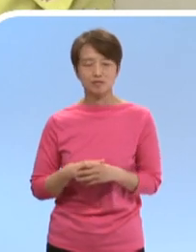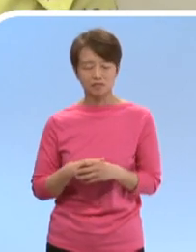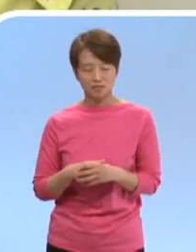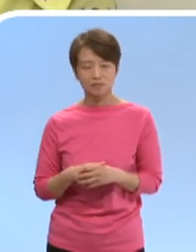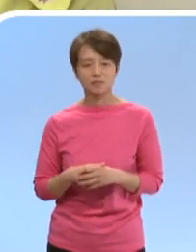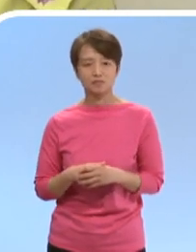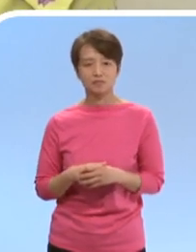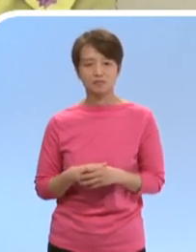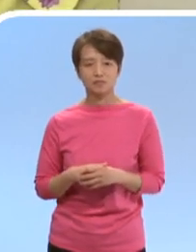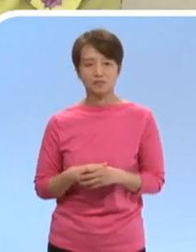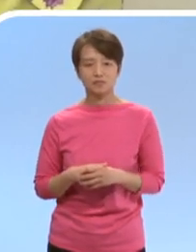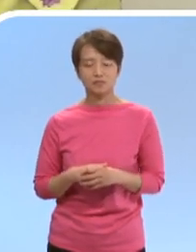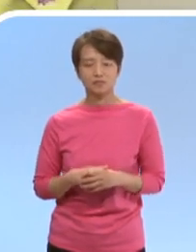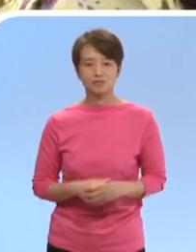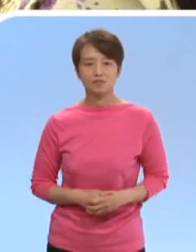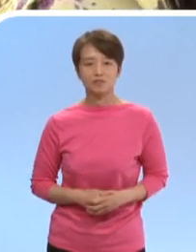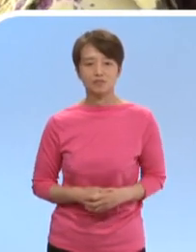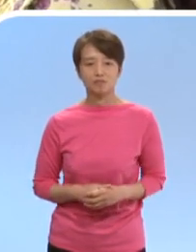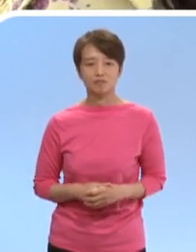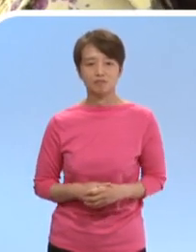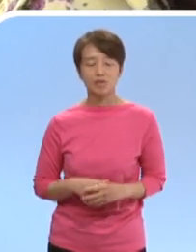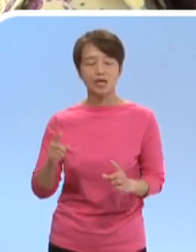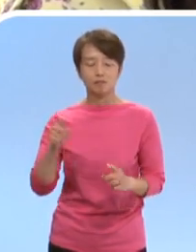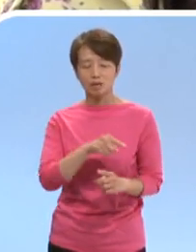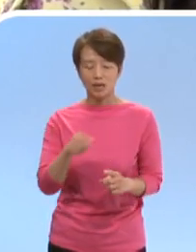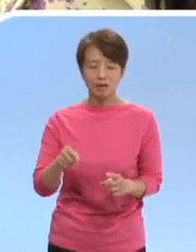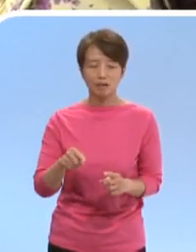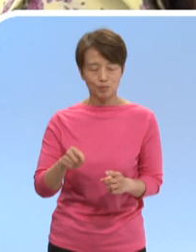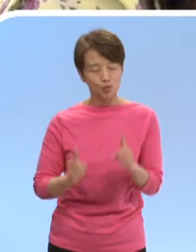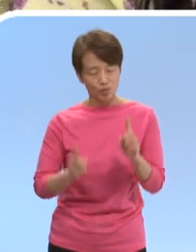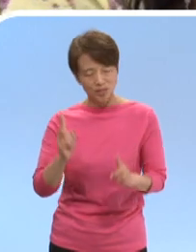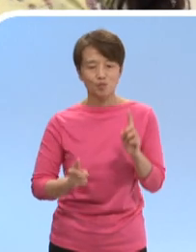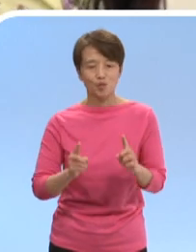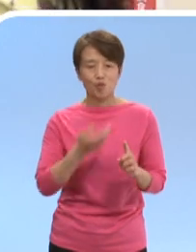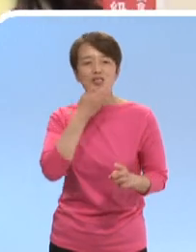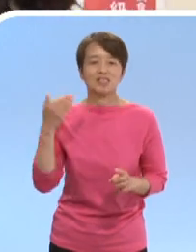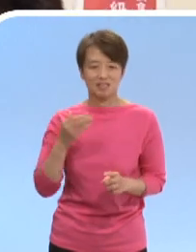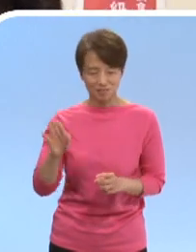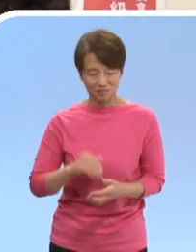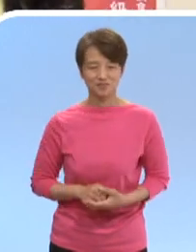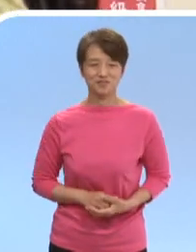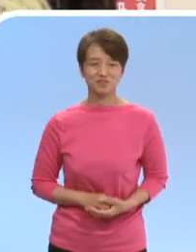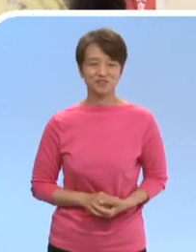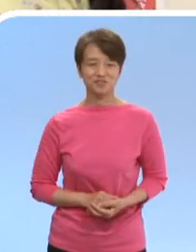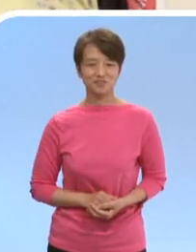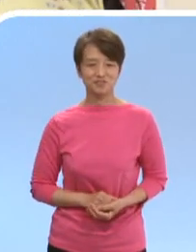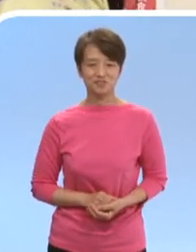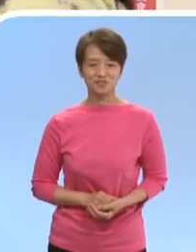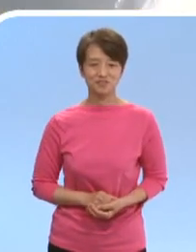細な感じがしますね。でももうどちらも美味しい。